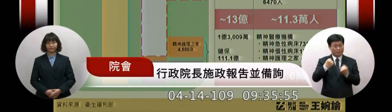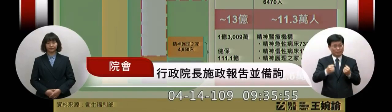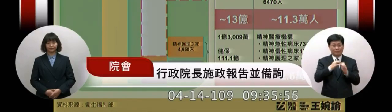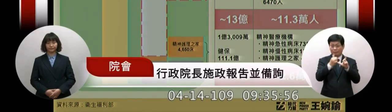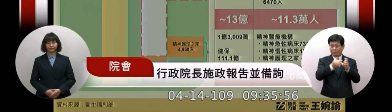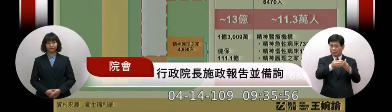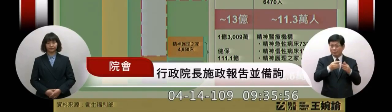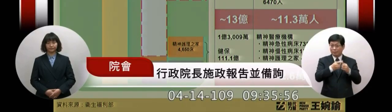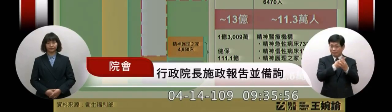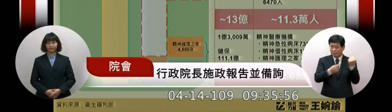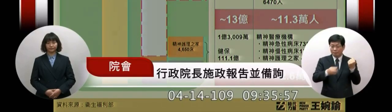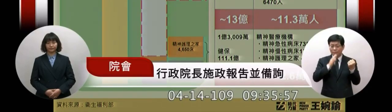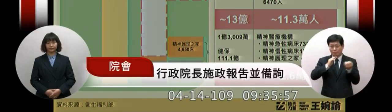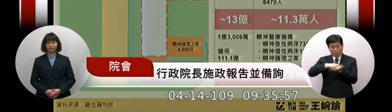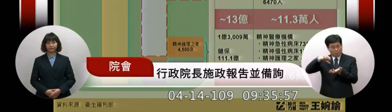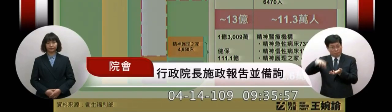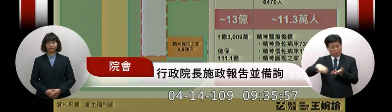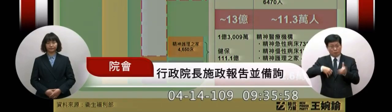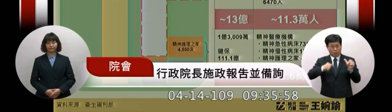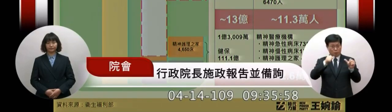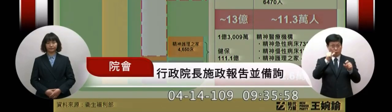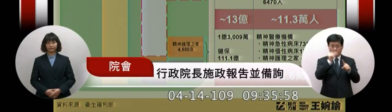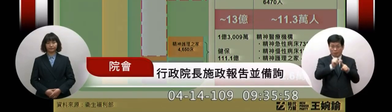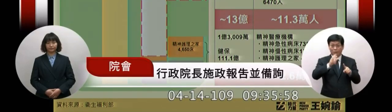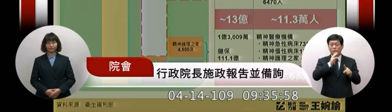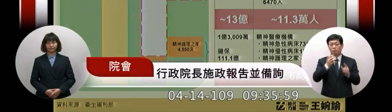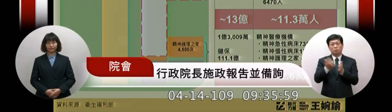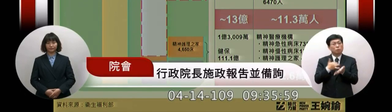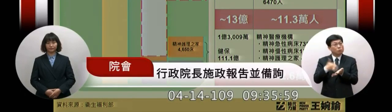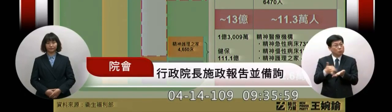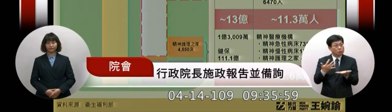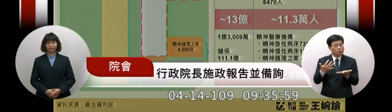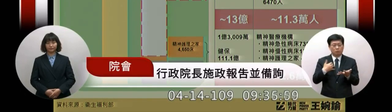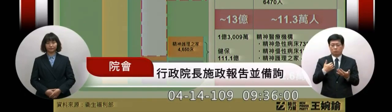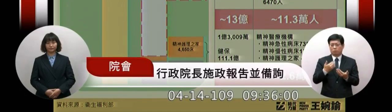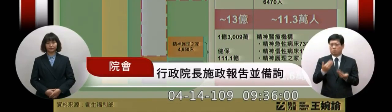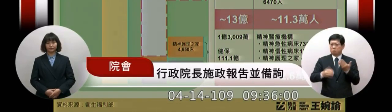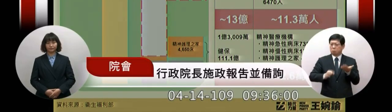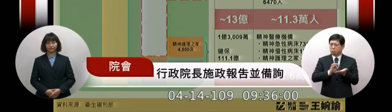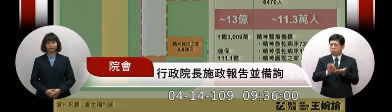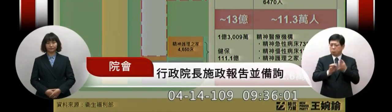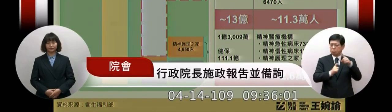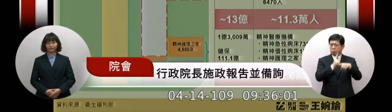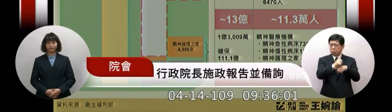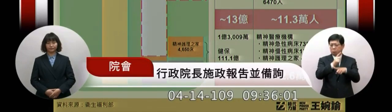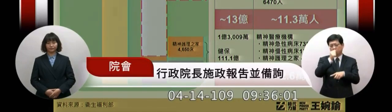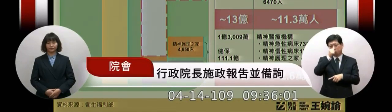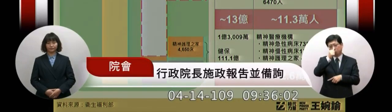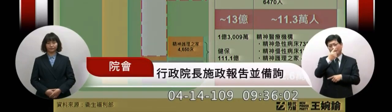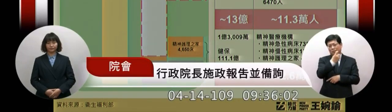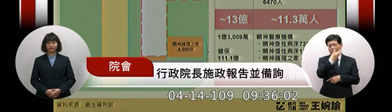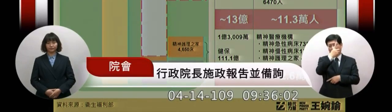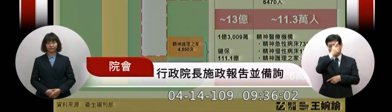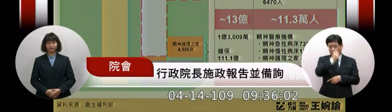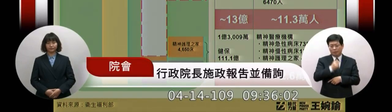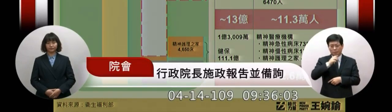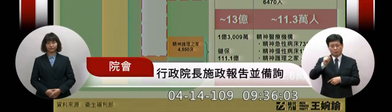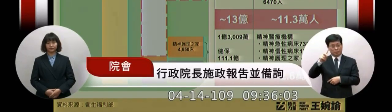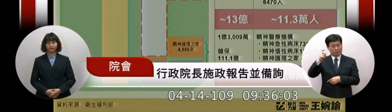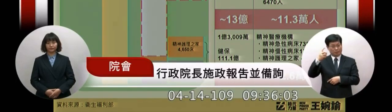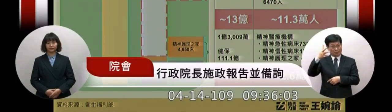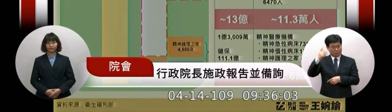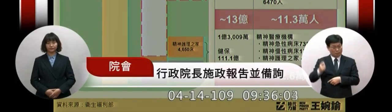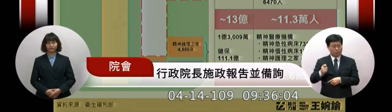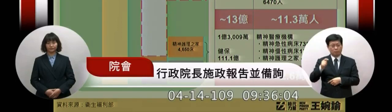区的需求人口是医疗端的5倍，但是费用却只有总经费的，但确实只有投入经费的1/10，就是13亿比上